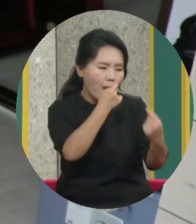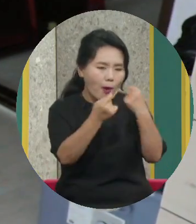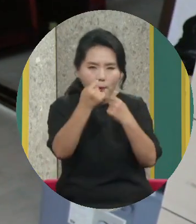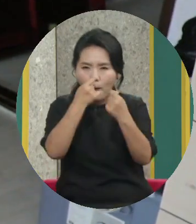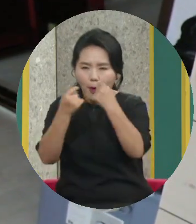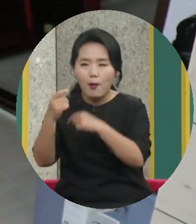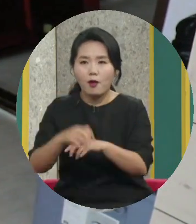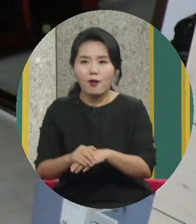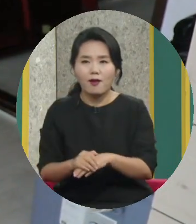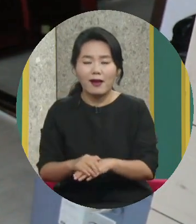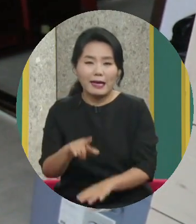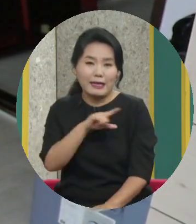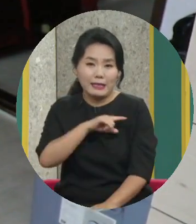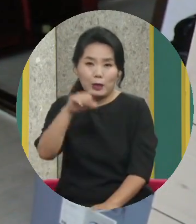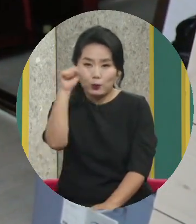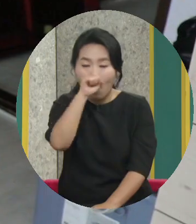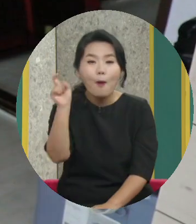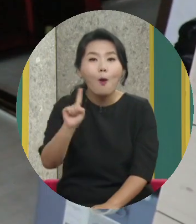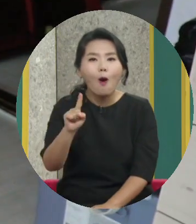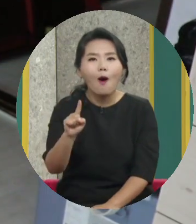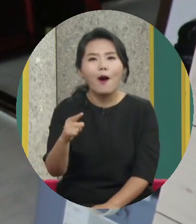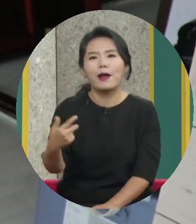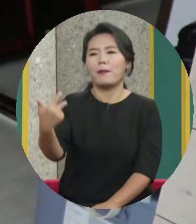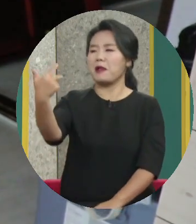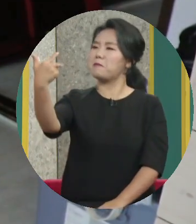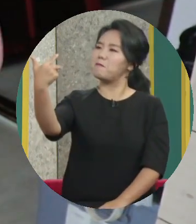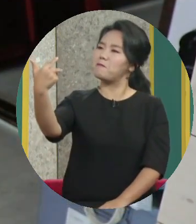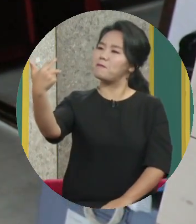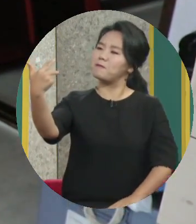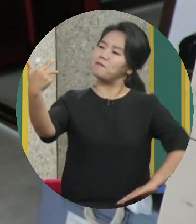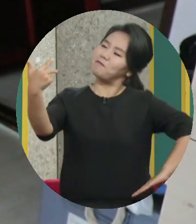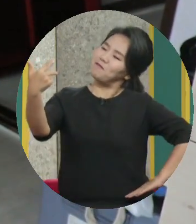바로 카메라 앞에 서는 것.